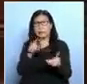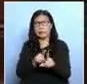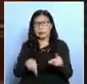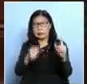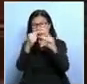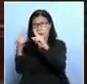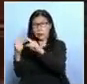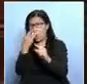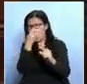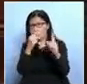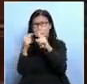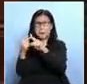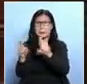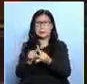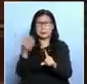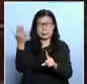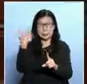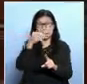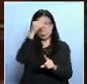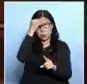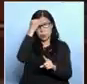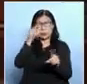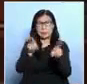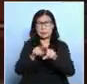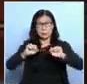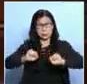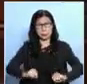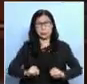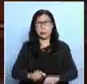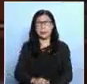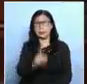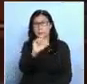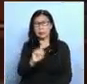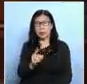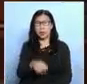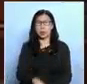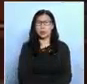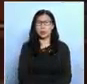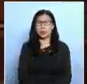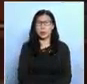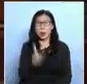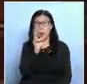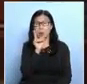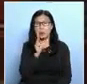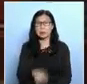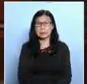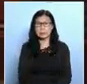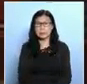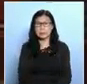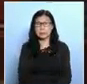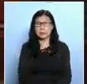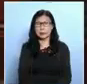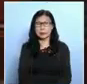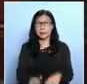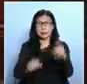會歷練得更堅強。唔好話講得太遠啦，即係就係以